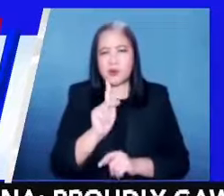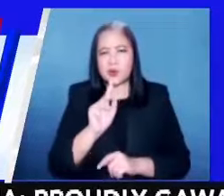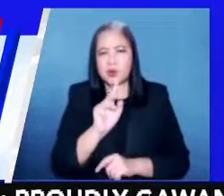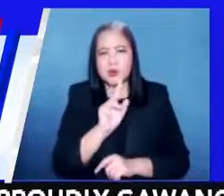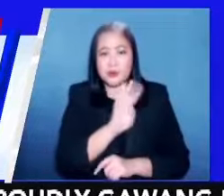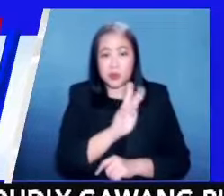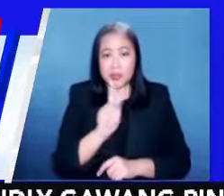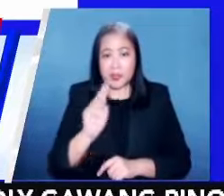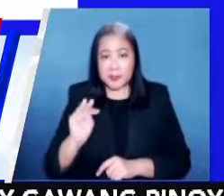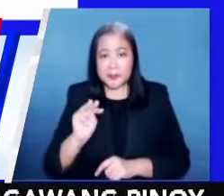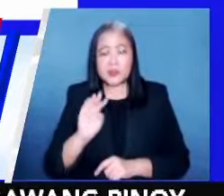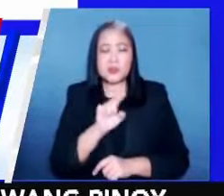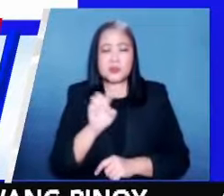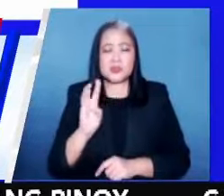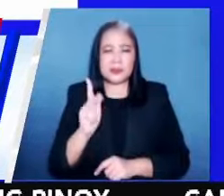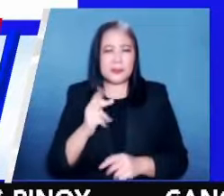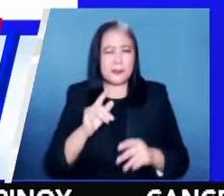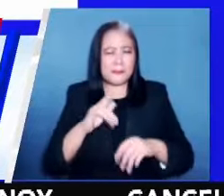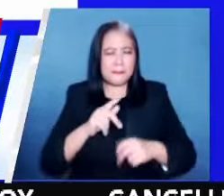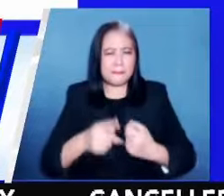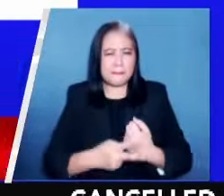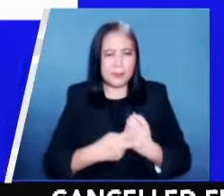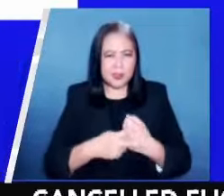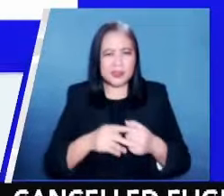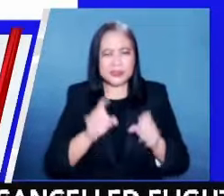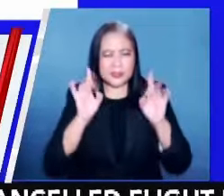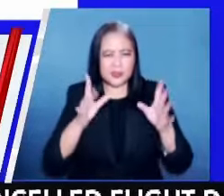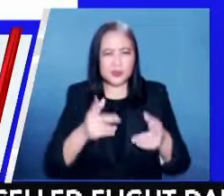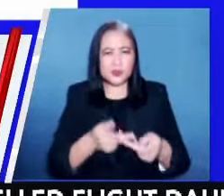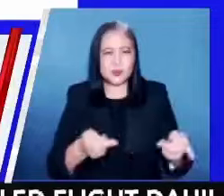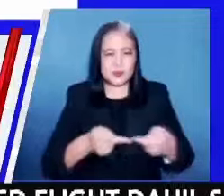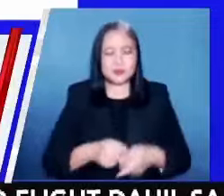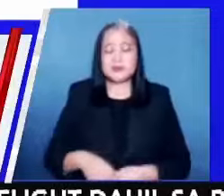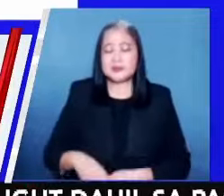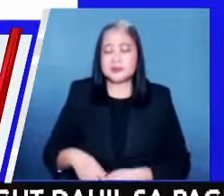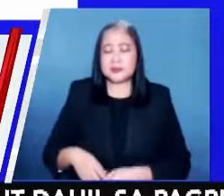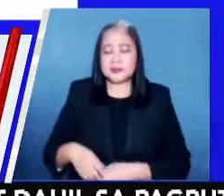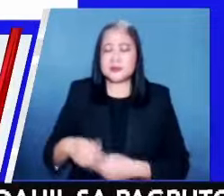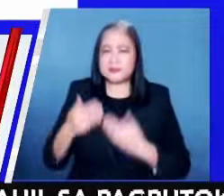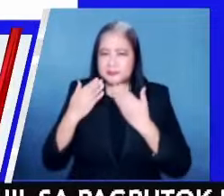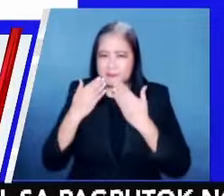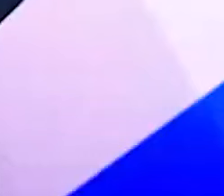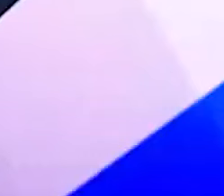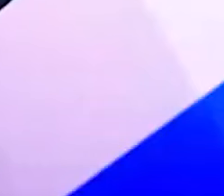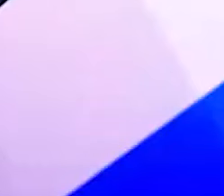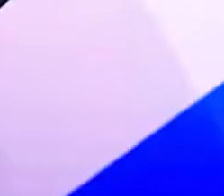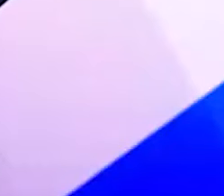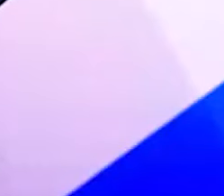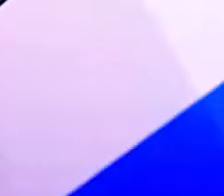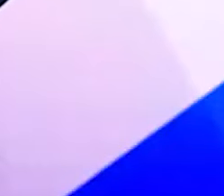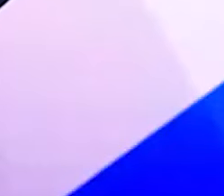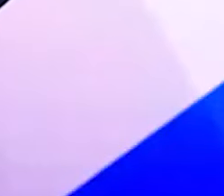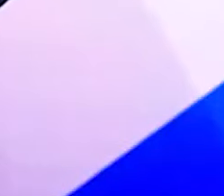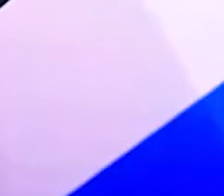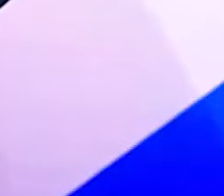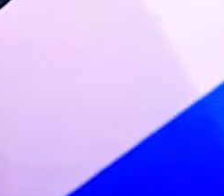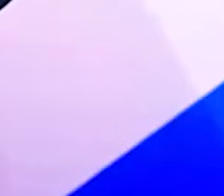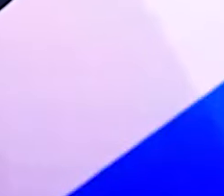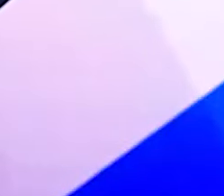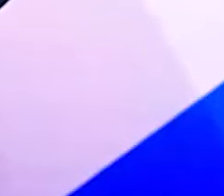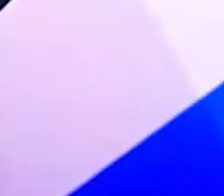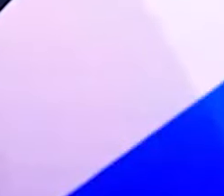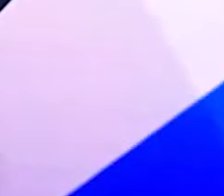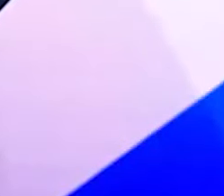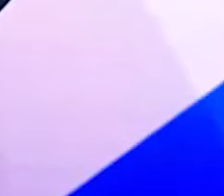Maraming salamat DR teresito bacolcol ng fw Ingat po kayo maraming salamat dinin po Igan mauna ka sa mga balita